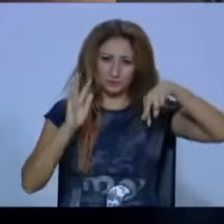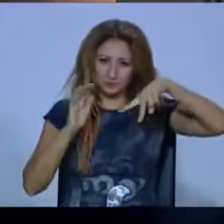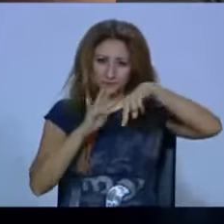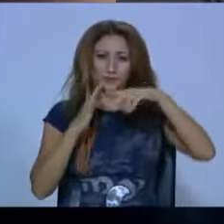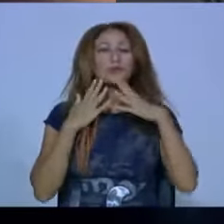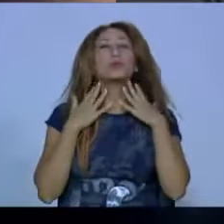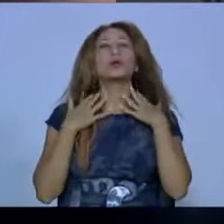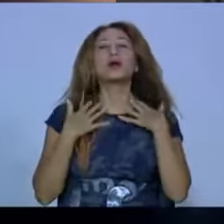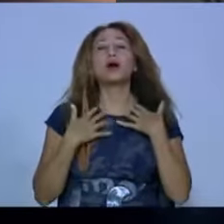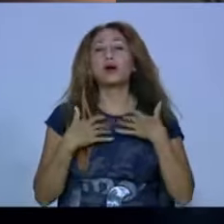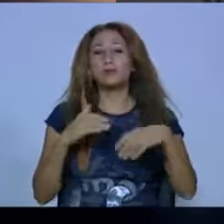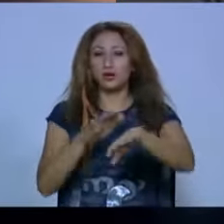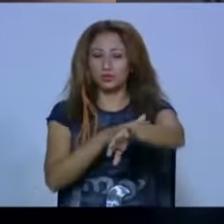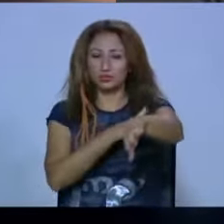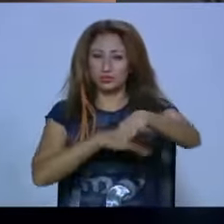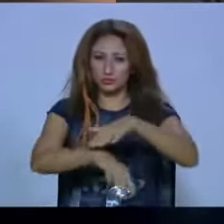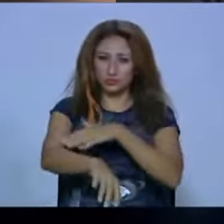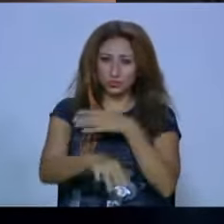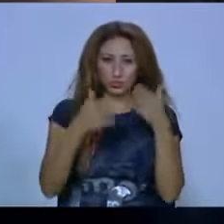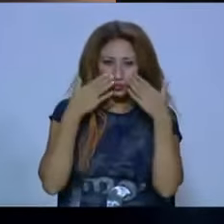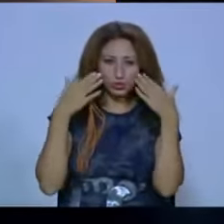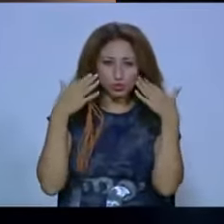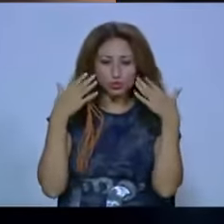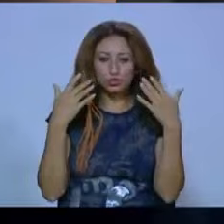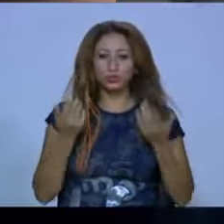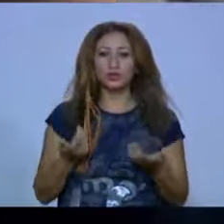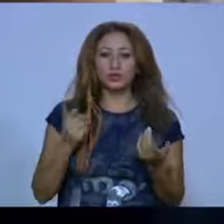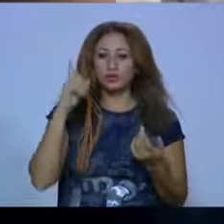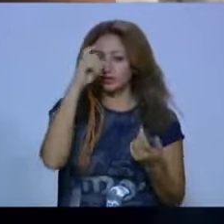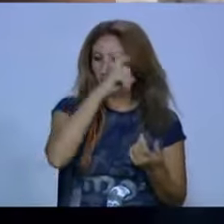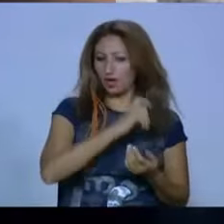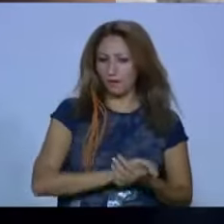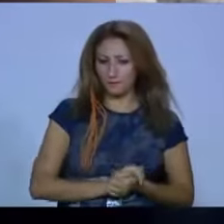والرقبه، ونطره وحاجات على الوش برضه، نقط بسيطه كلها.